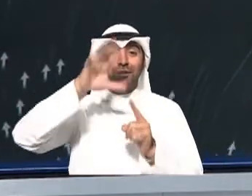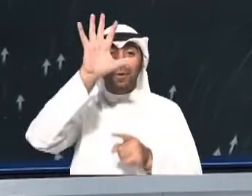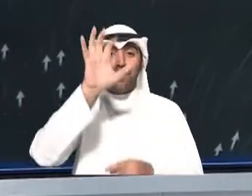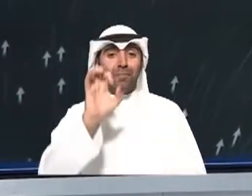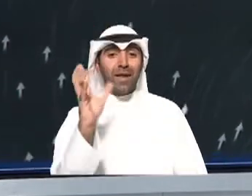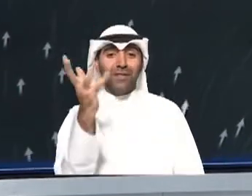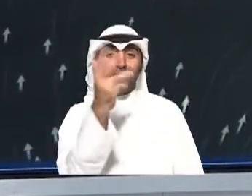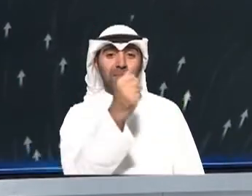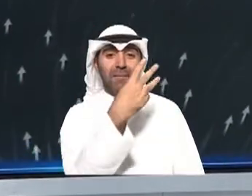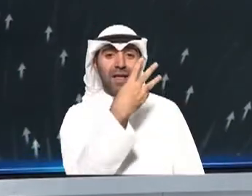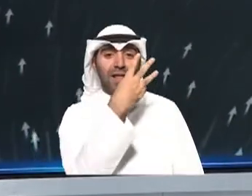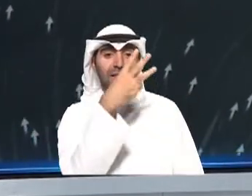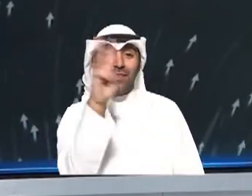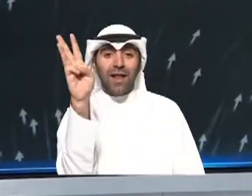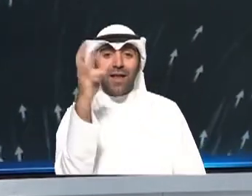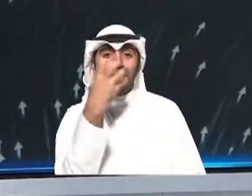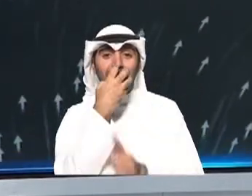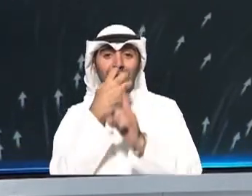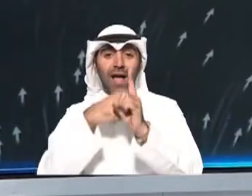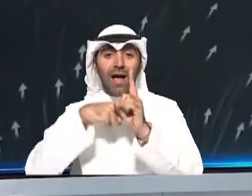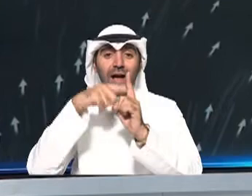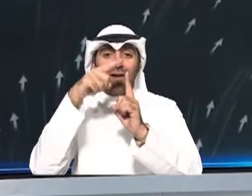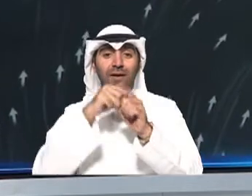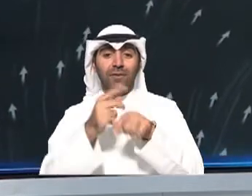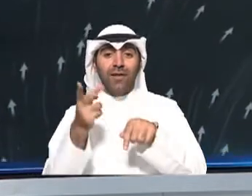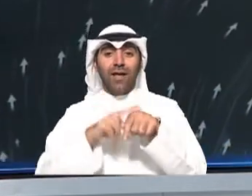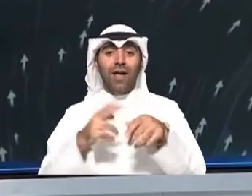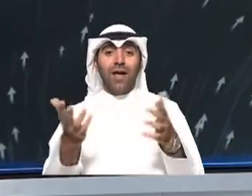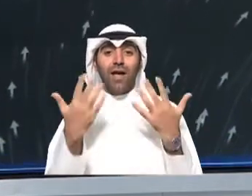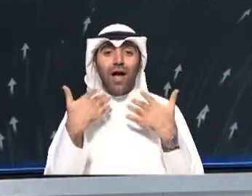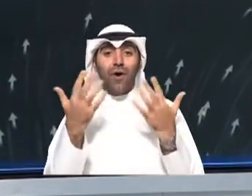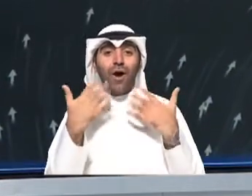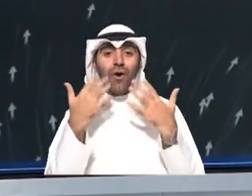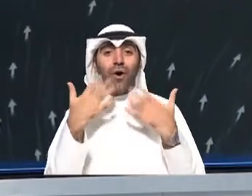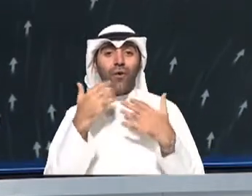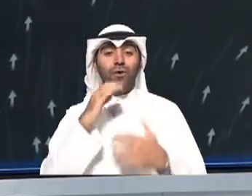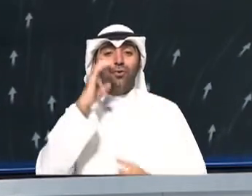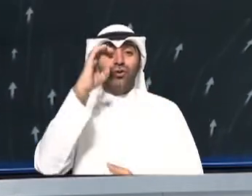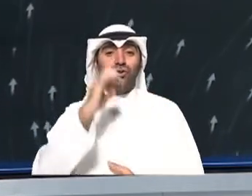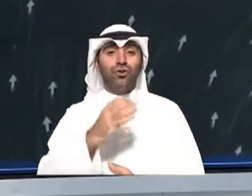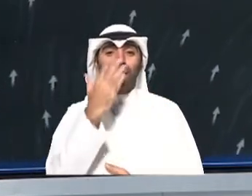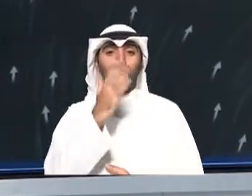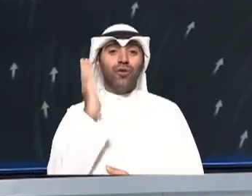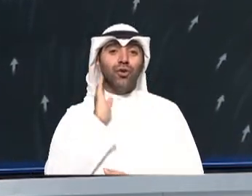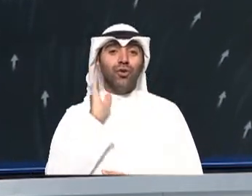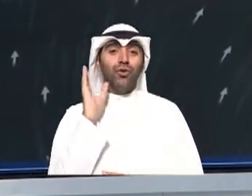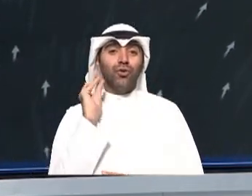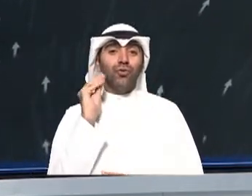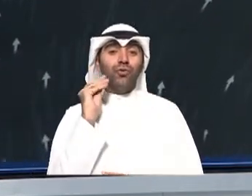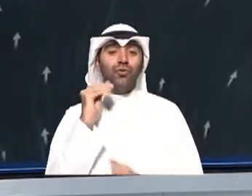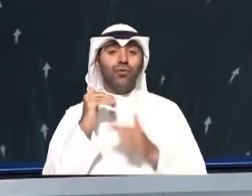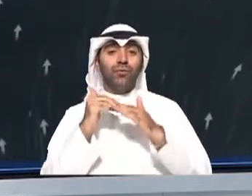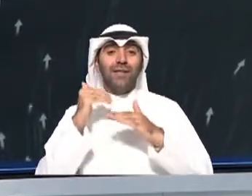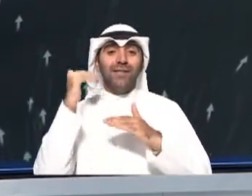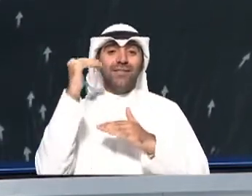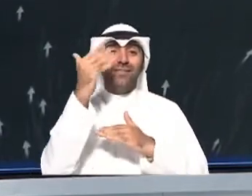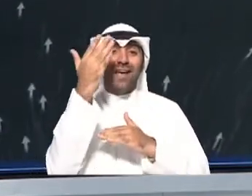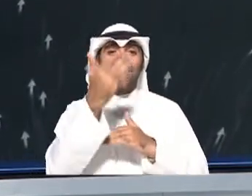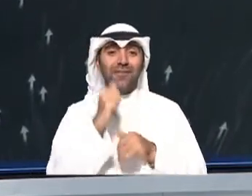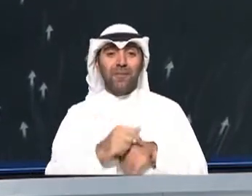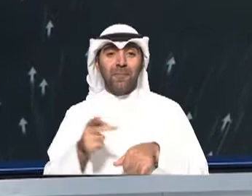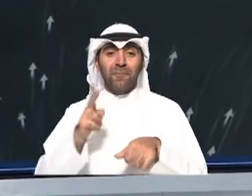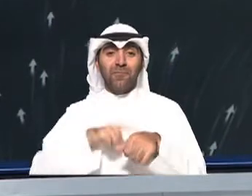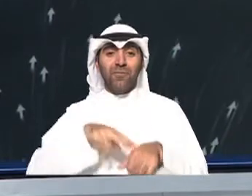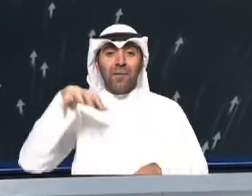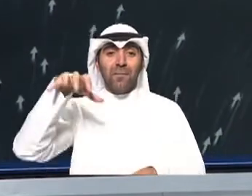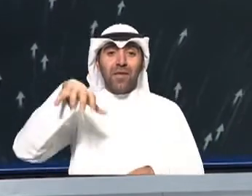مئوية. الرياح راح تكون رياح جنوبية إلى جنوبية غربية معتدلة السرعة، أما المناطق الساحلية